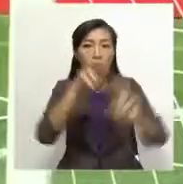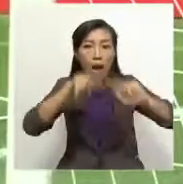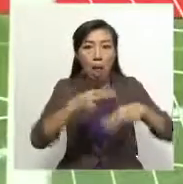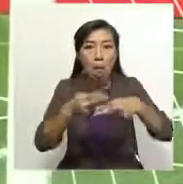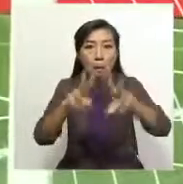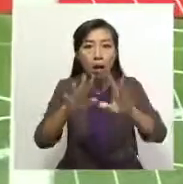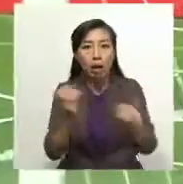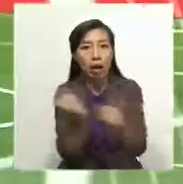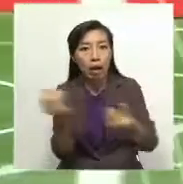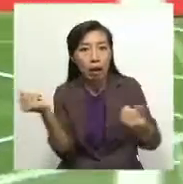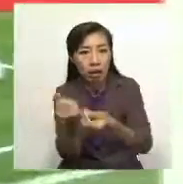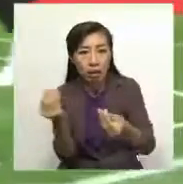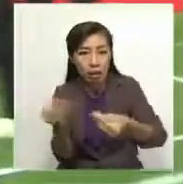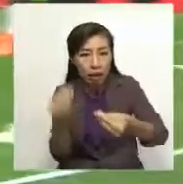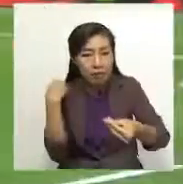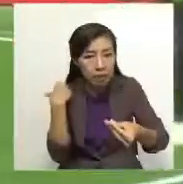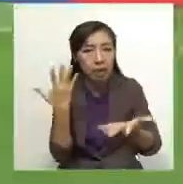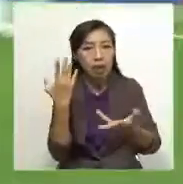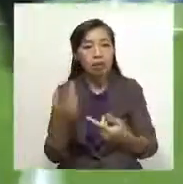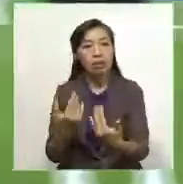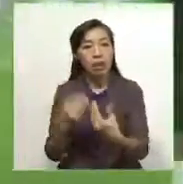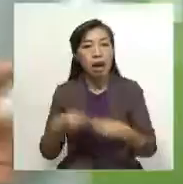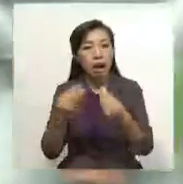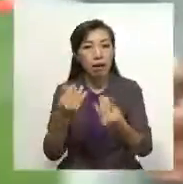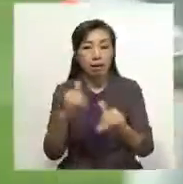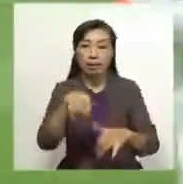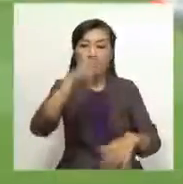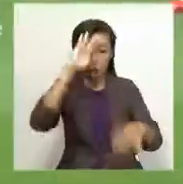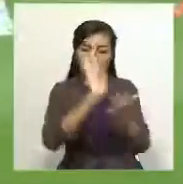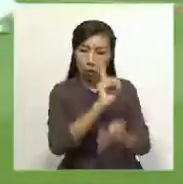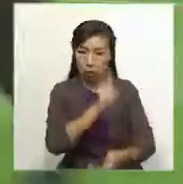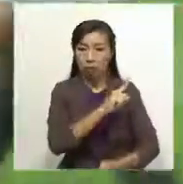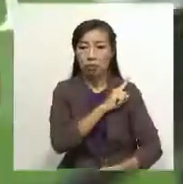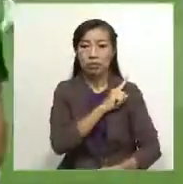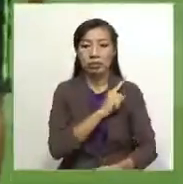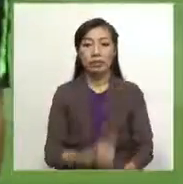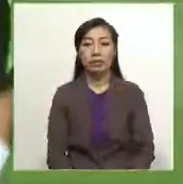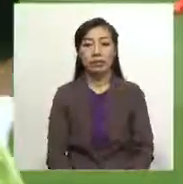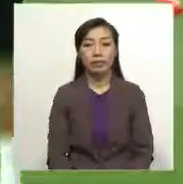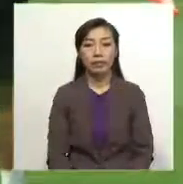พนันเมื่อถูกตรวจพบซึ่งตำรวจเจ้าของพื้นที่ก็ต้องรับผิดชอบด้วยค่ะ